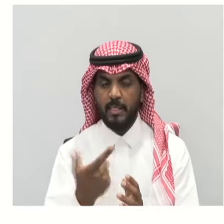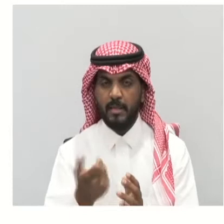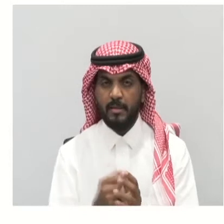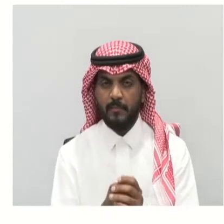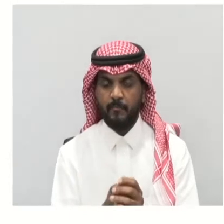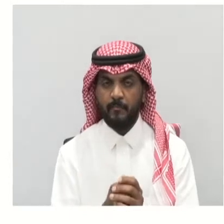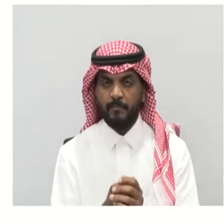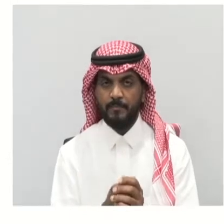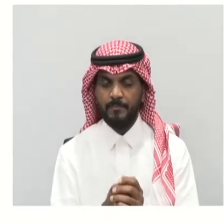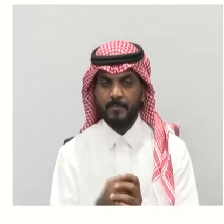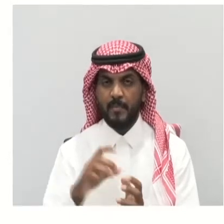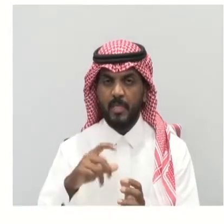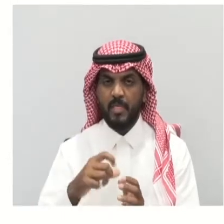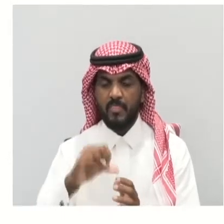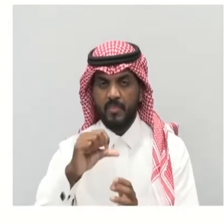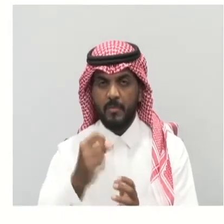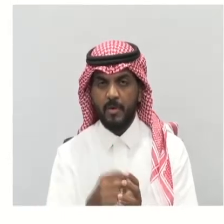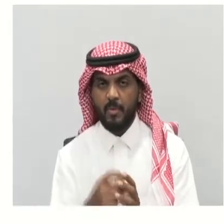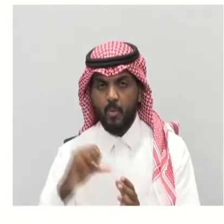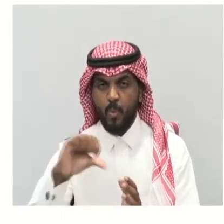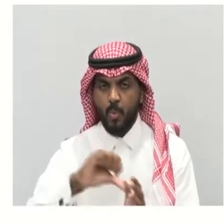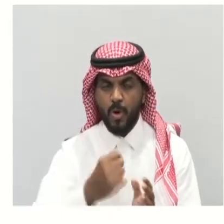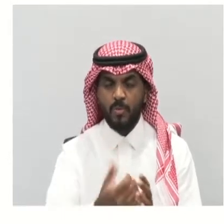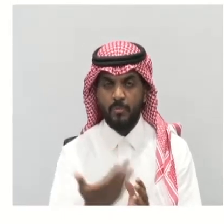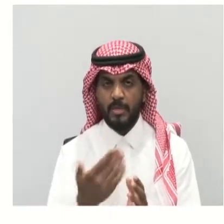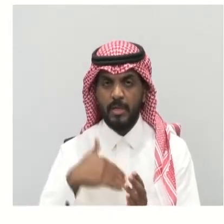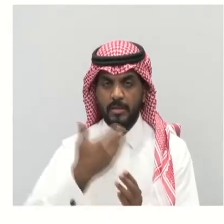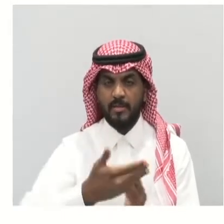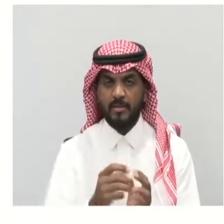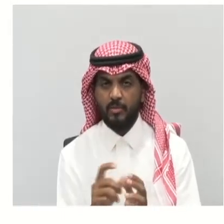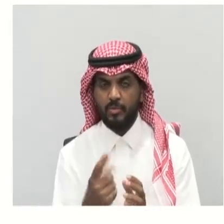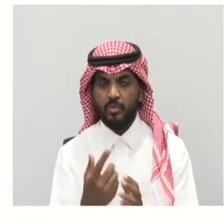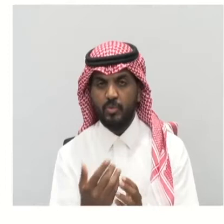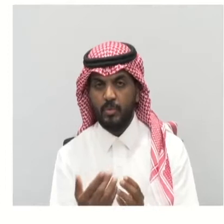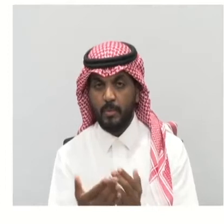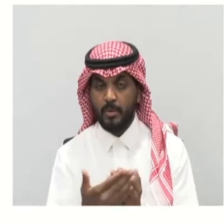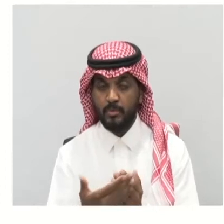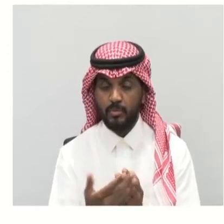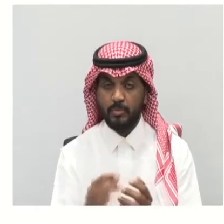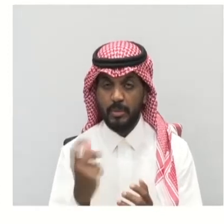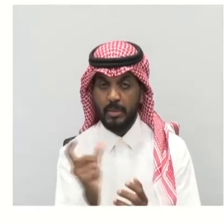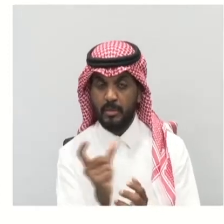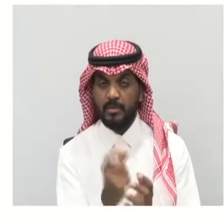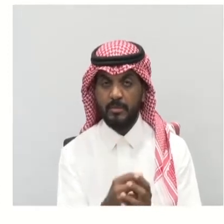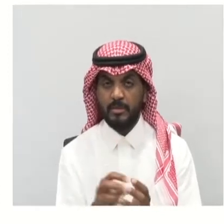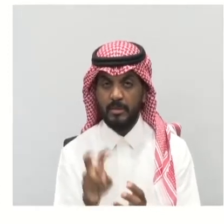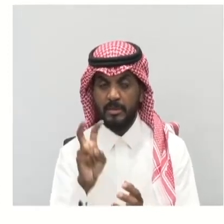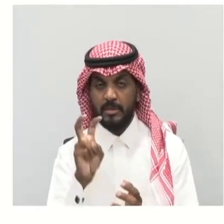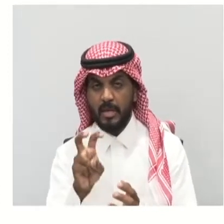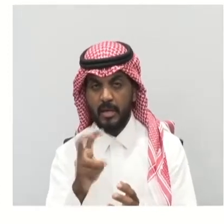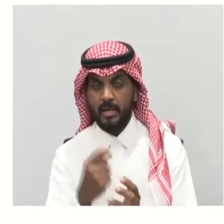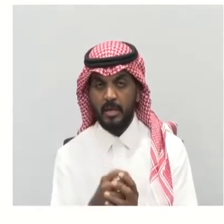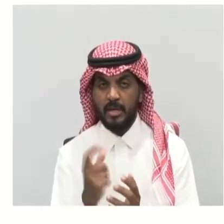ماذا؟ الضمة. أحسنتم. بعد ذلك يريد كلمات بها تاء